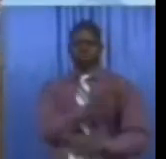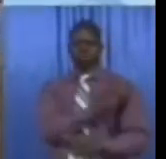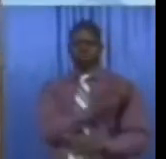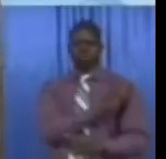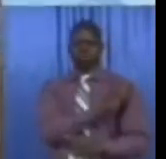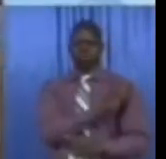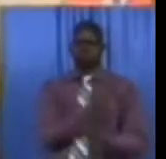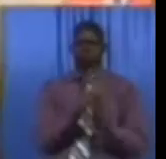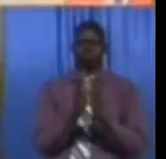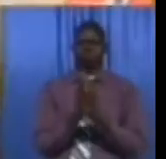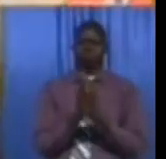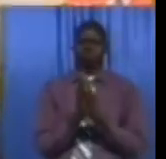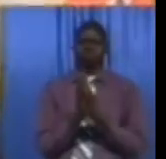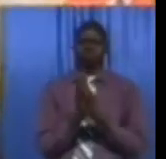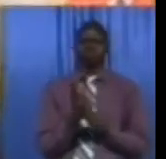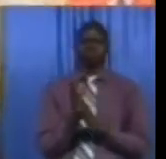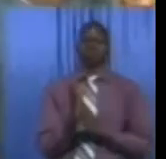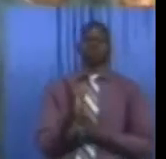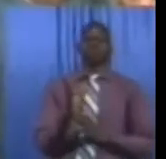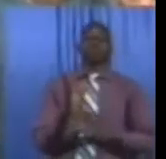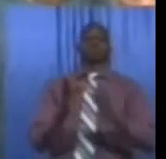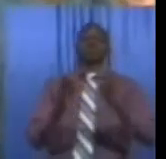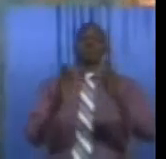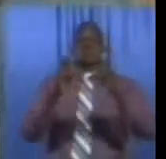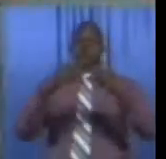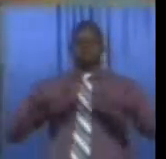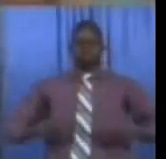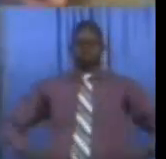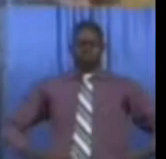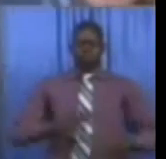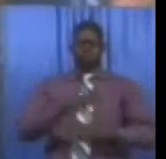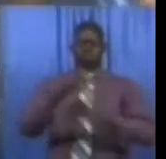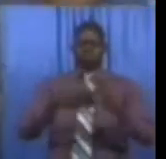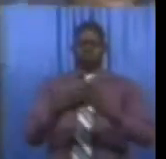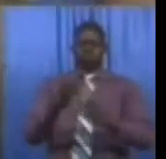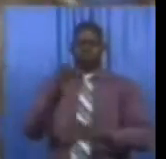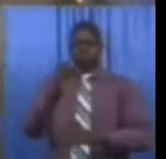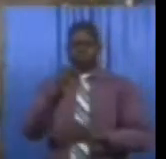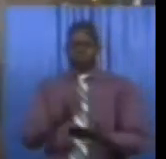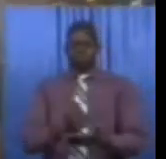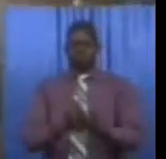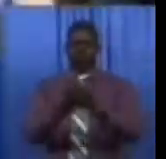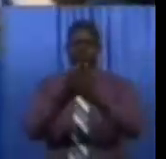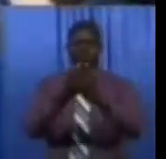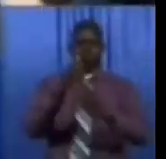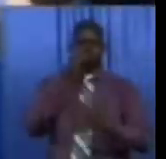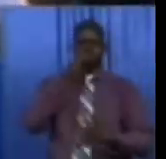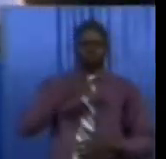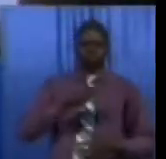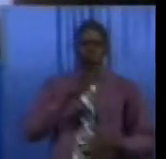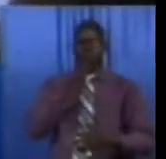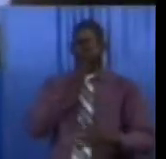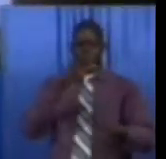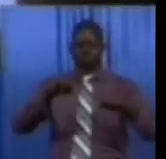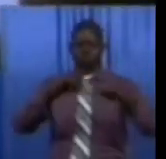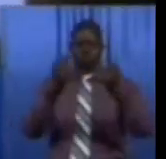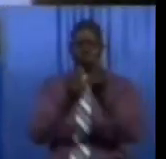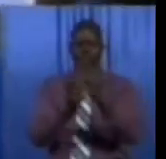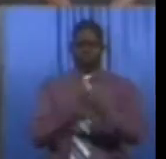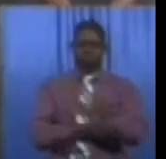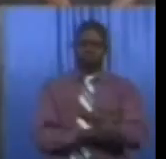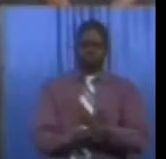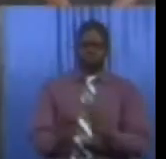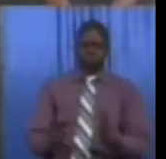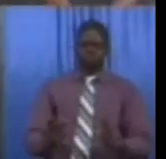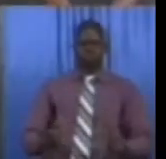Zongo. Les pensionnés du centre SOS Filles-Mères du quartier Pissi de Ouagadougou ont bénéficié d'une